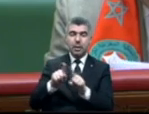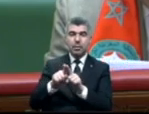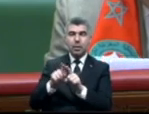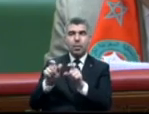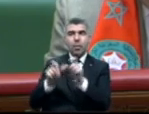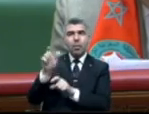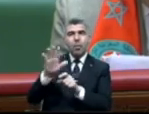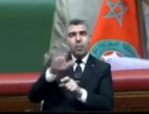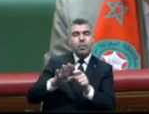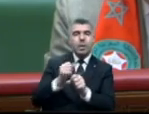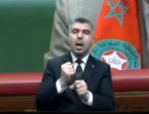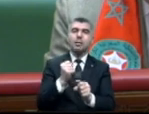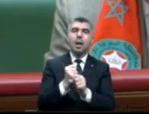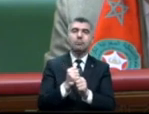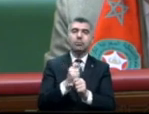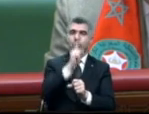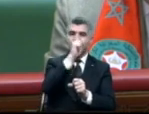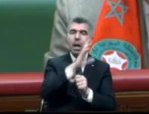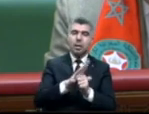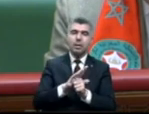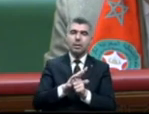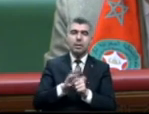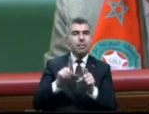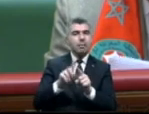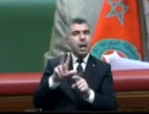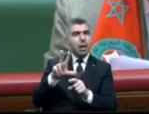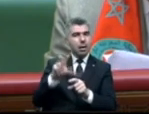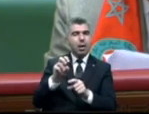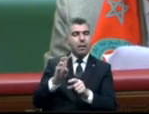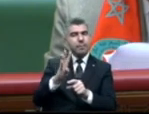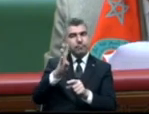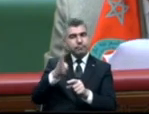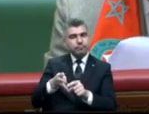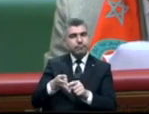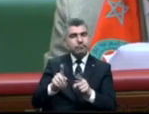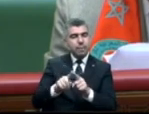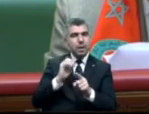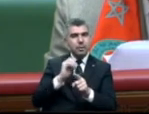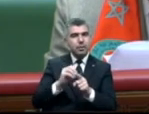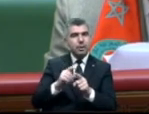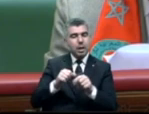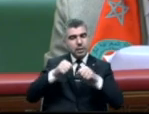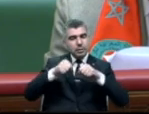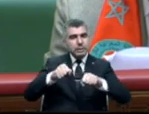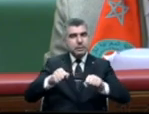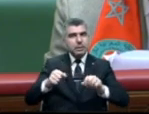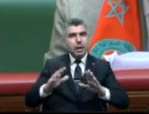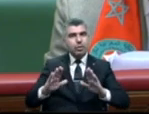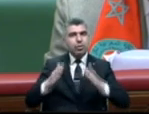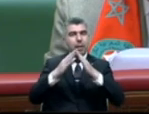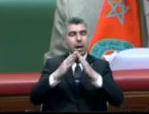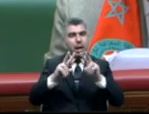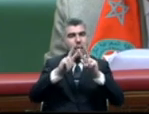تحلوا لنا واحد المعضله كبيره جدا. وانتوما ما عارفين لا ريشيس ديال هاد المنطقه هادي بهاد القضيه ديال المعادن، وكتمشي